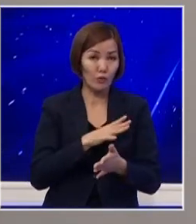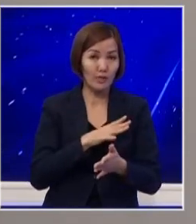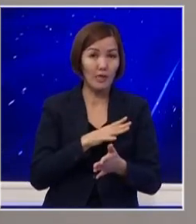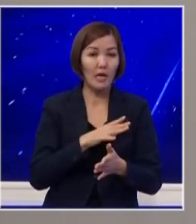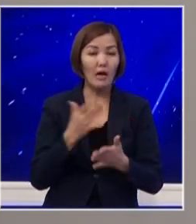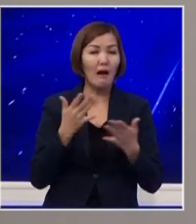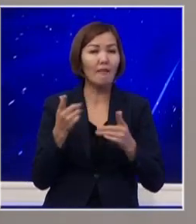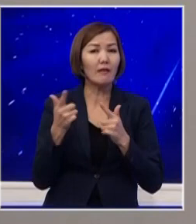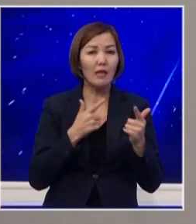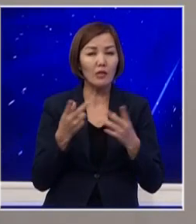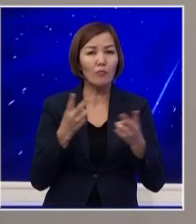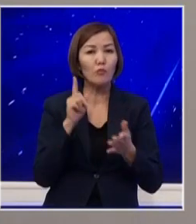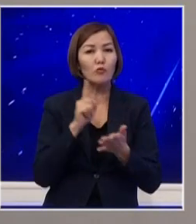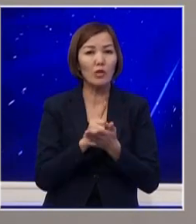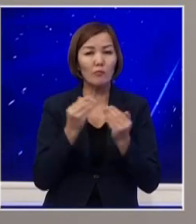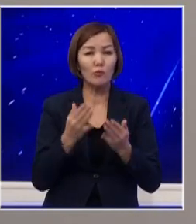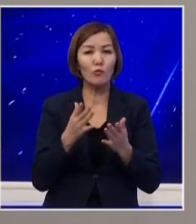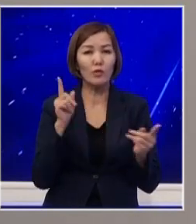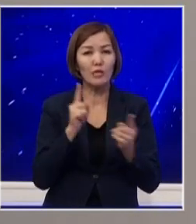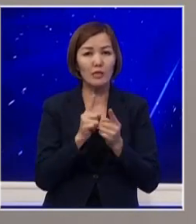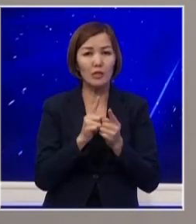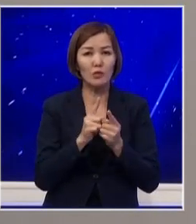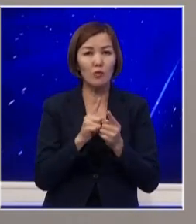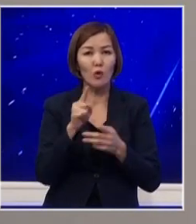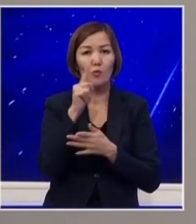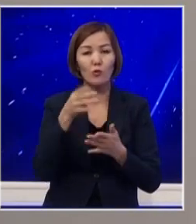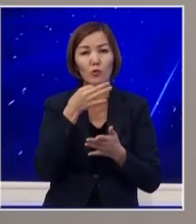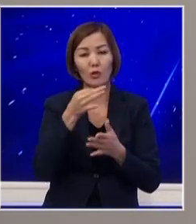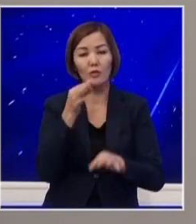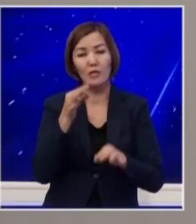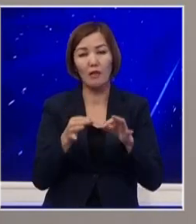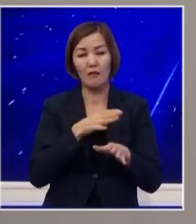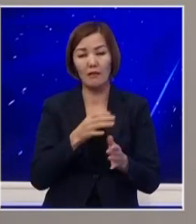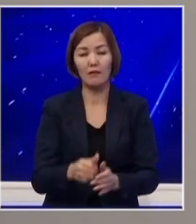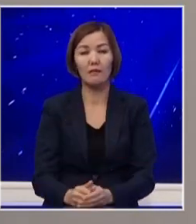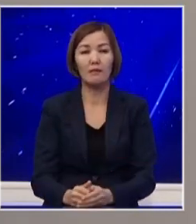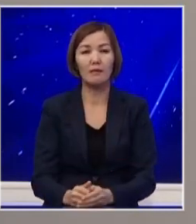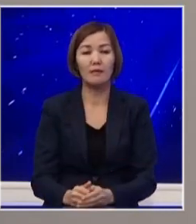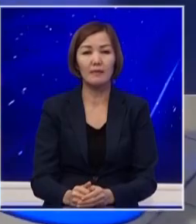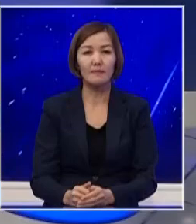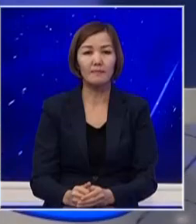бізде қандай дайындық болу шарт? Бүгінгі бас қосу негізінен осы сауалдарды ортақ талқылауға арналды.